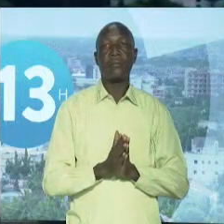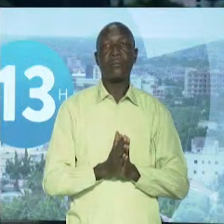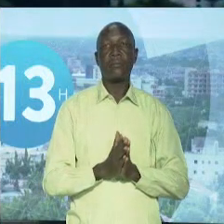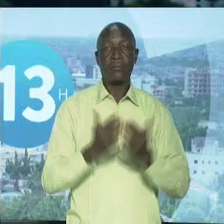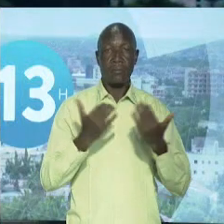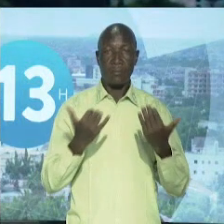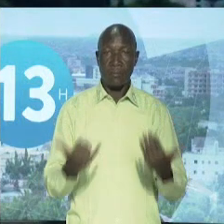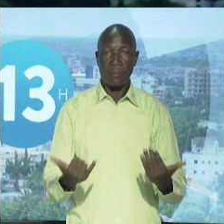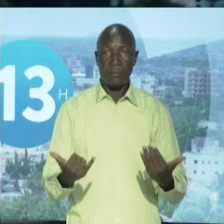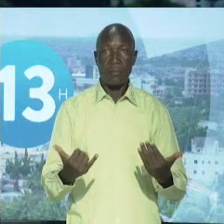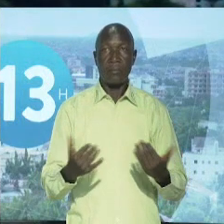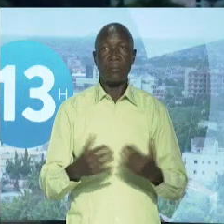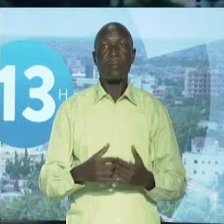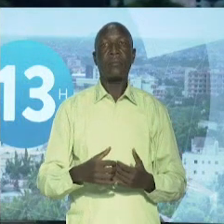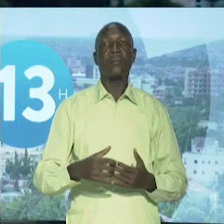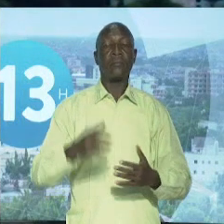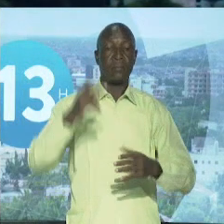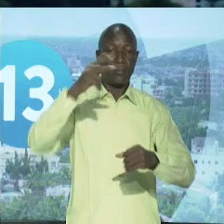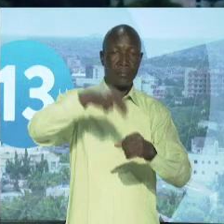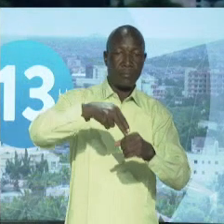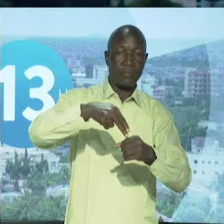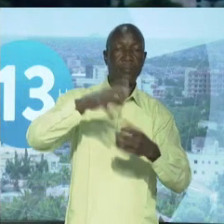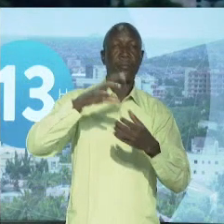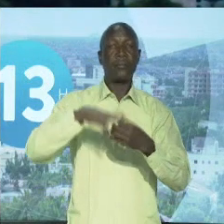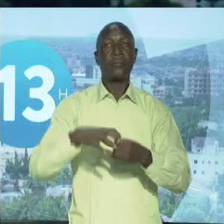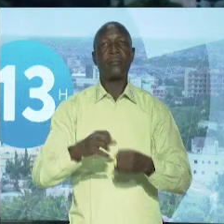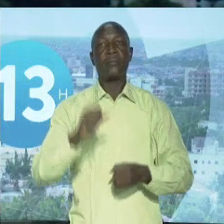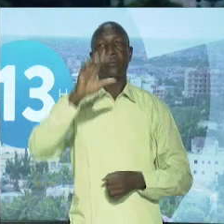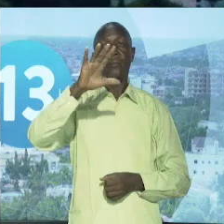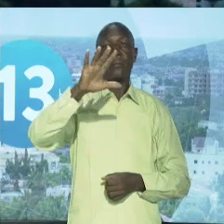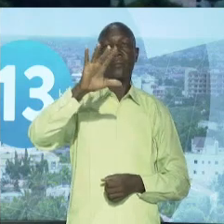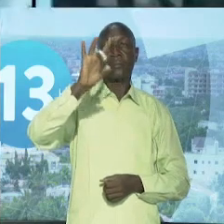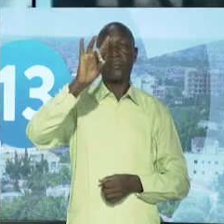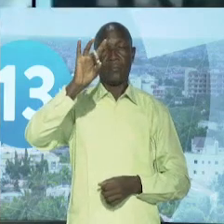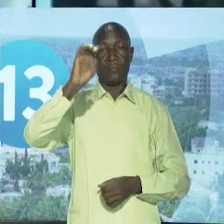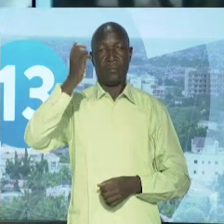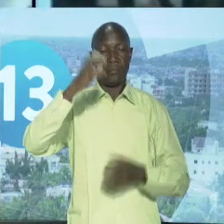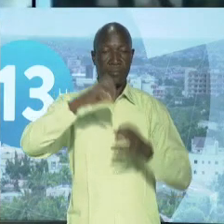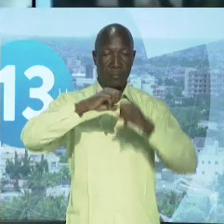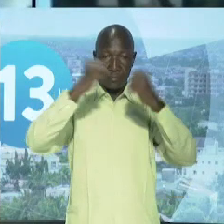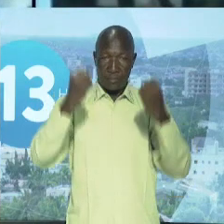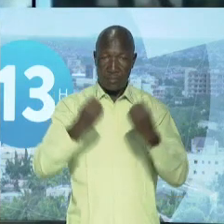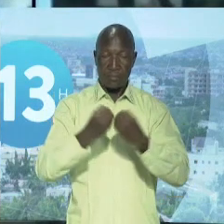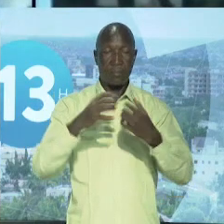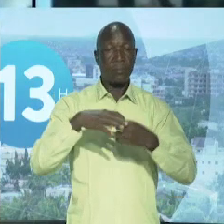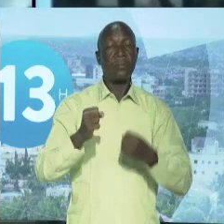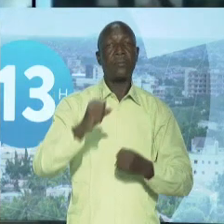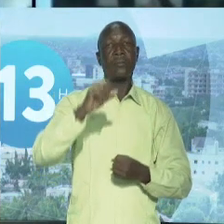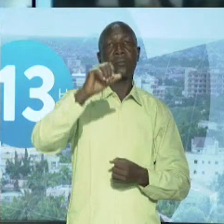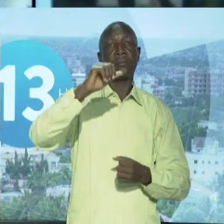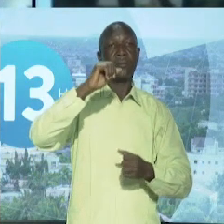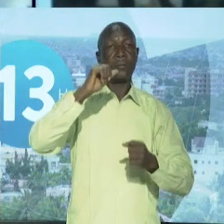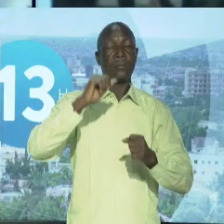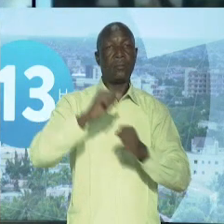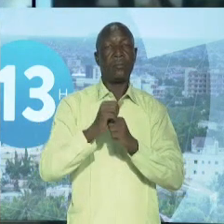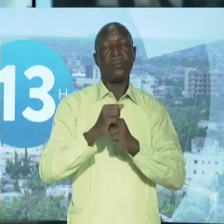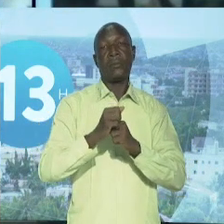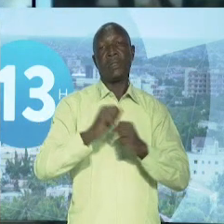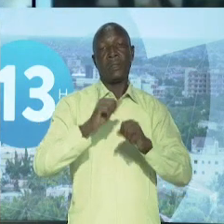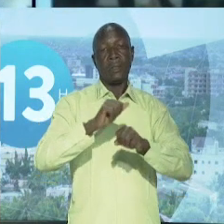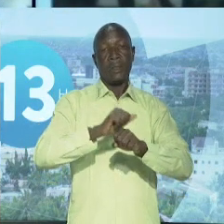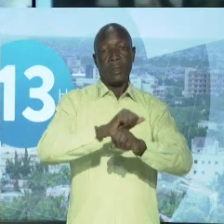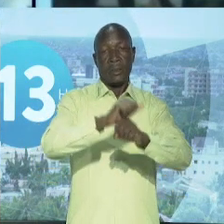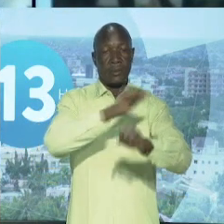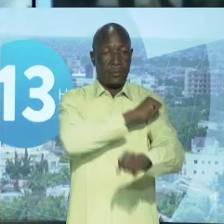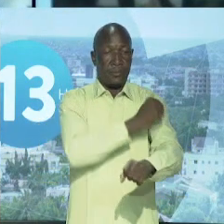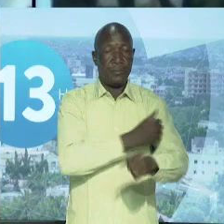À présent, les échos de la participation du Burkina à la 58e session du conseil d'administration du CAFRAD à Rabat,